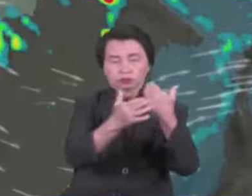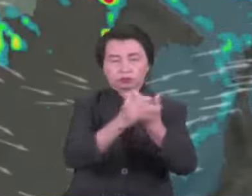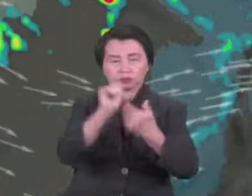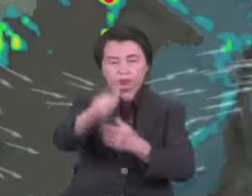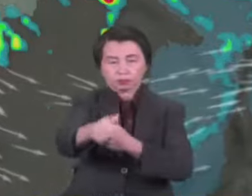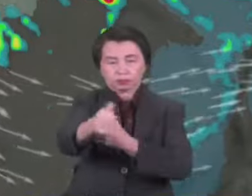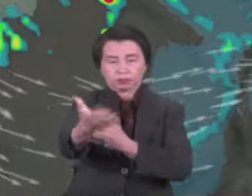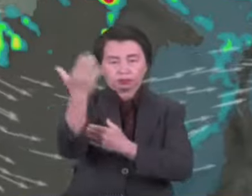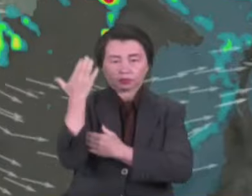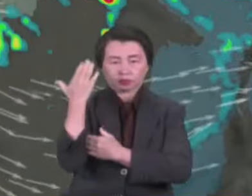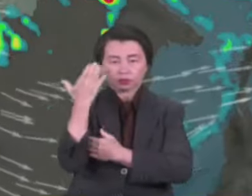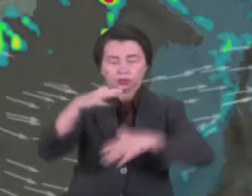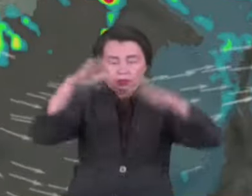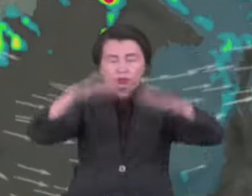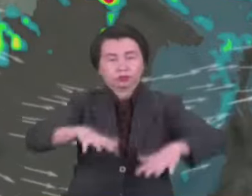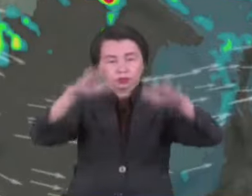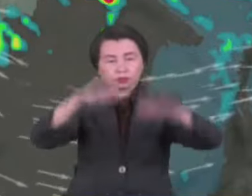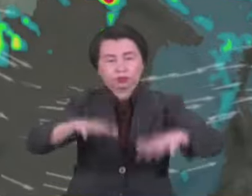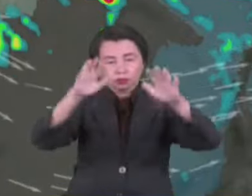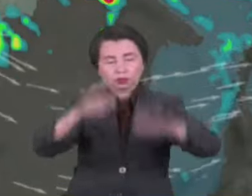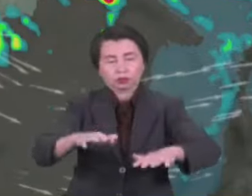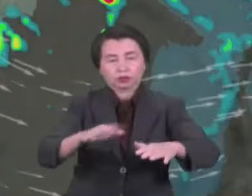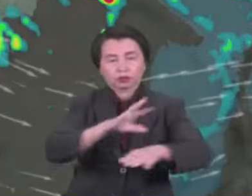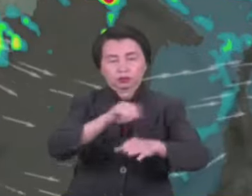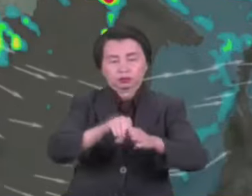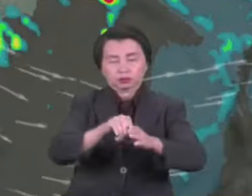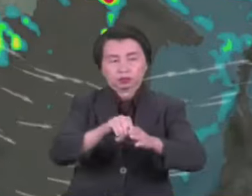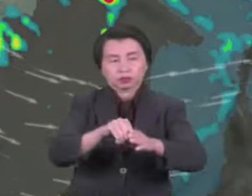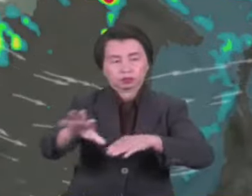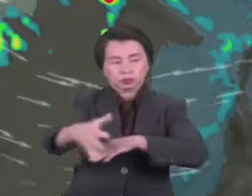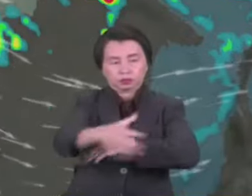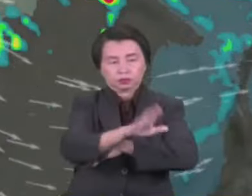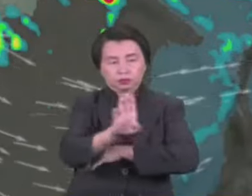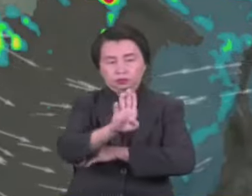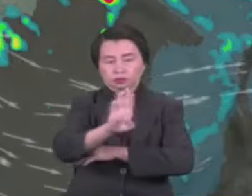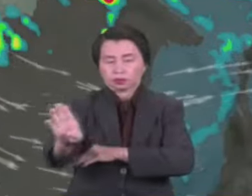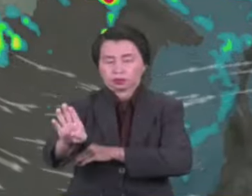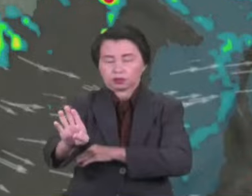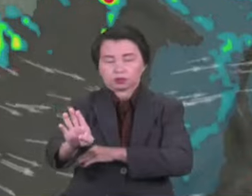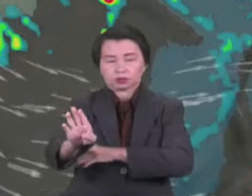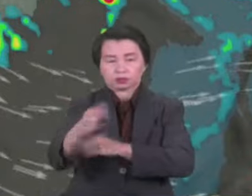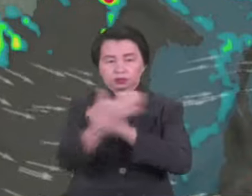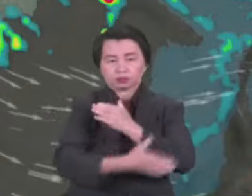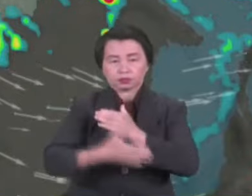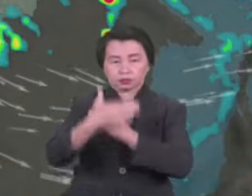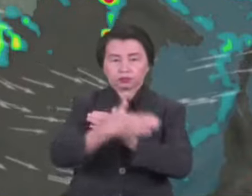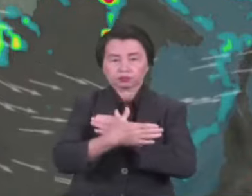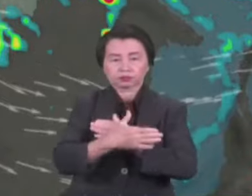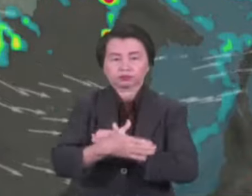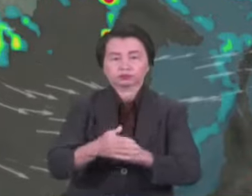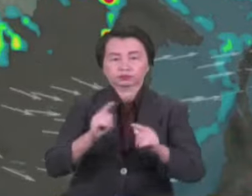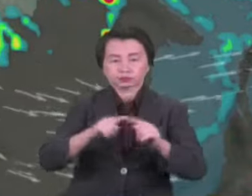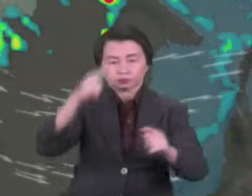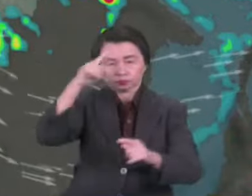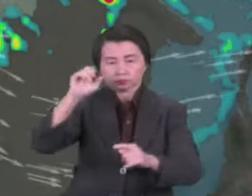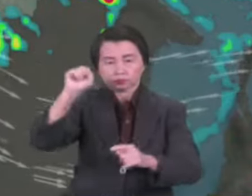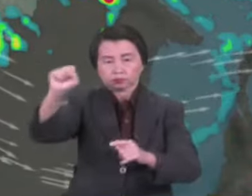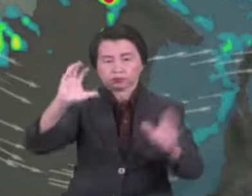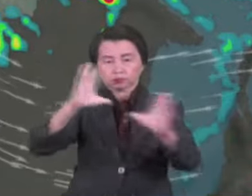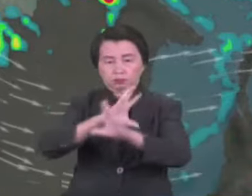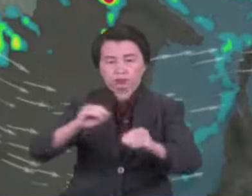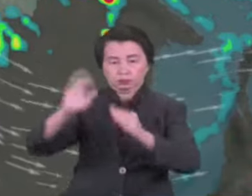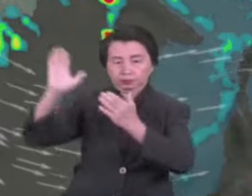keesokan paginya, keadaan hujan masih lagi boleh berlaku melibatkan kawasan di sekitar pantai barat semenanjung Malaysia. Bagi negeri Sabah dan